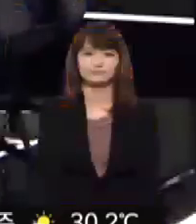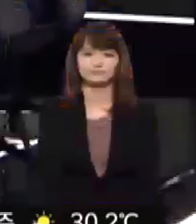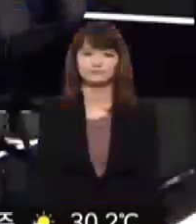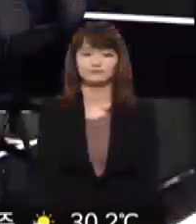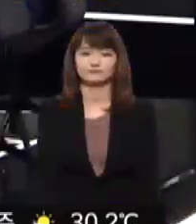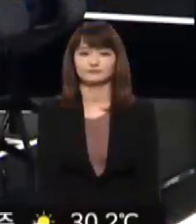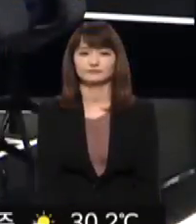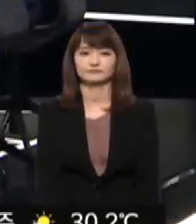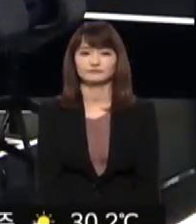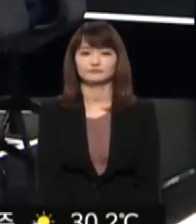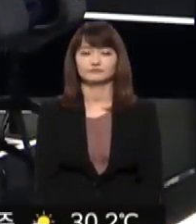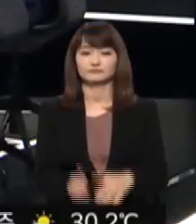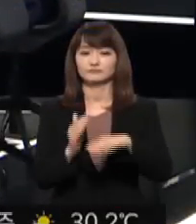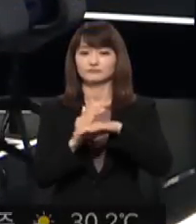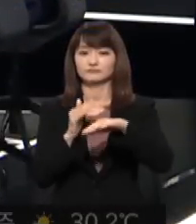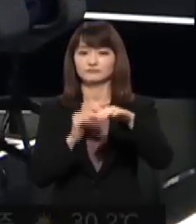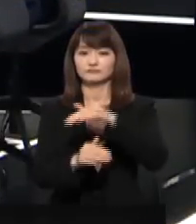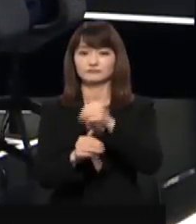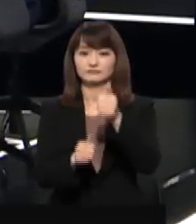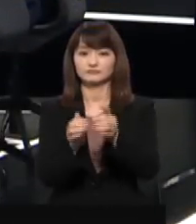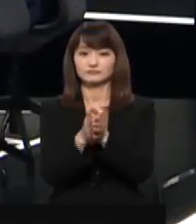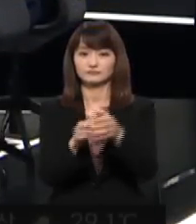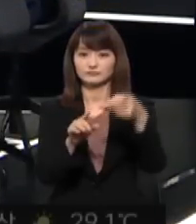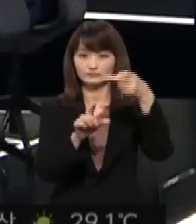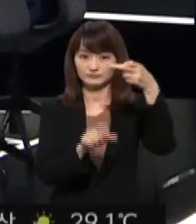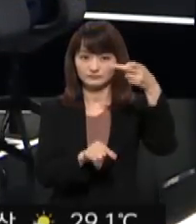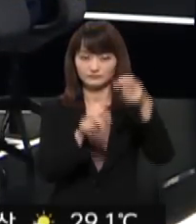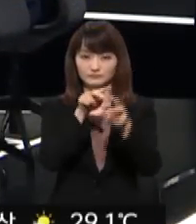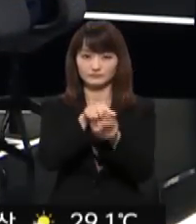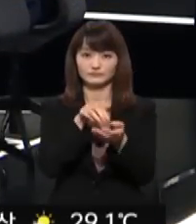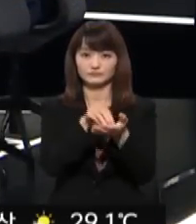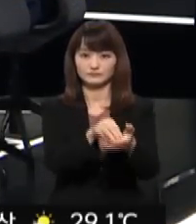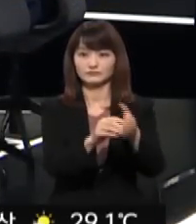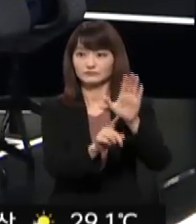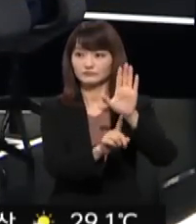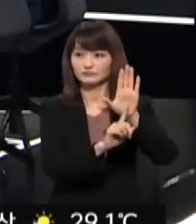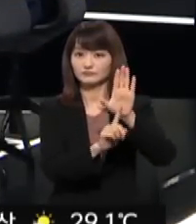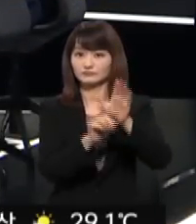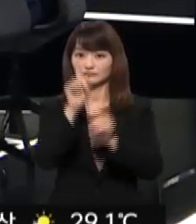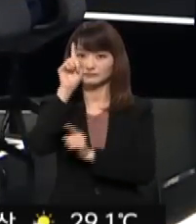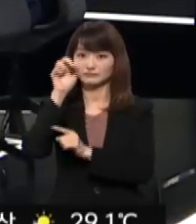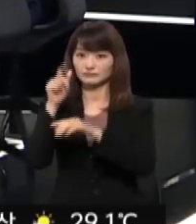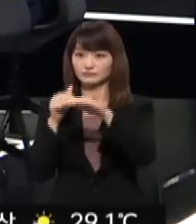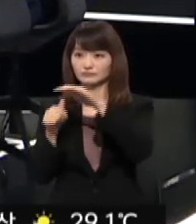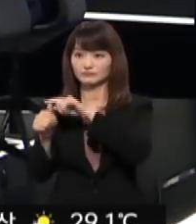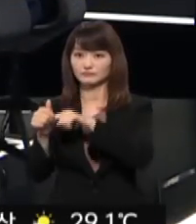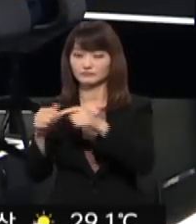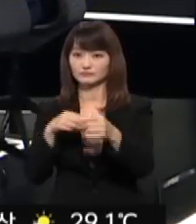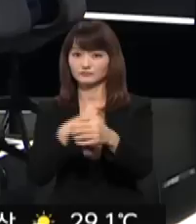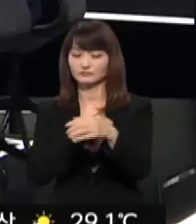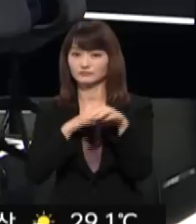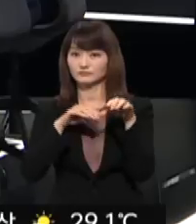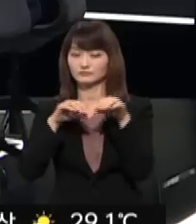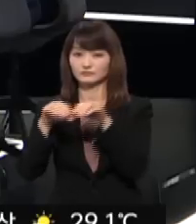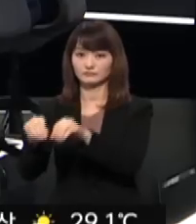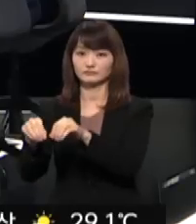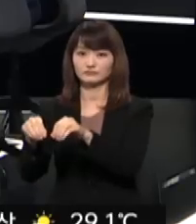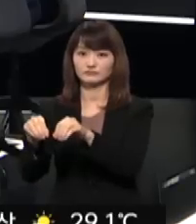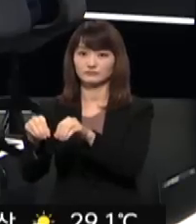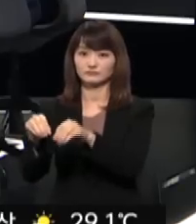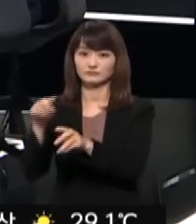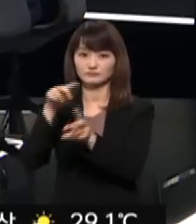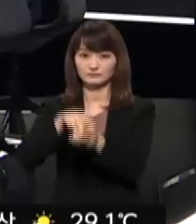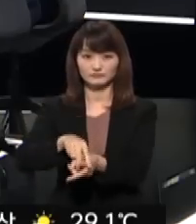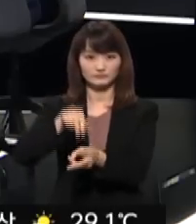자 12월에 전대가 시작되면 전당대회가 시작되면 후보등록 공고에 이준석 전 대표는 당원권이 정지돼 있는 상태이기